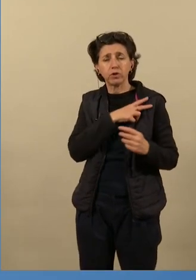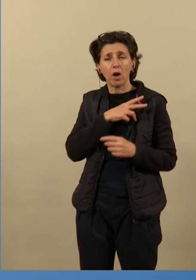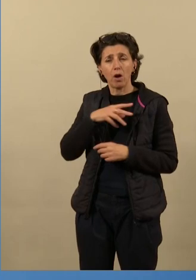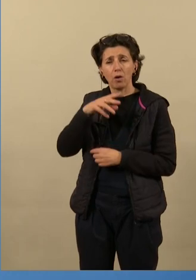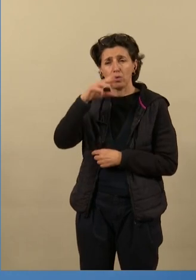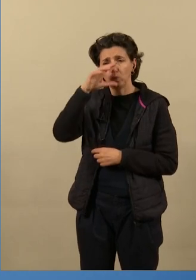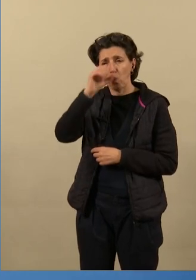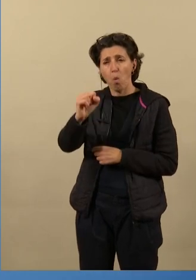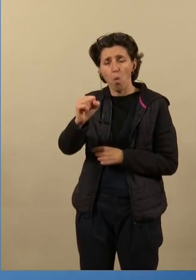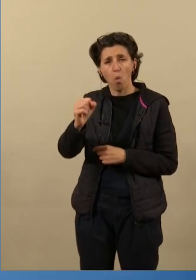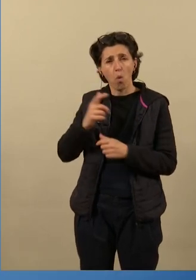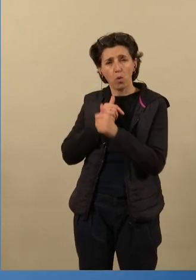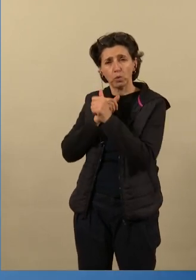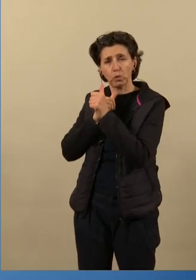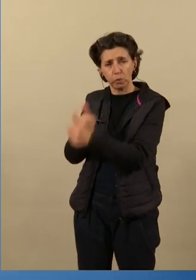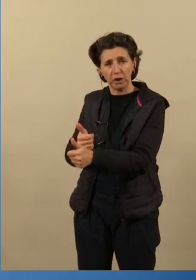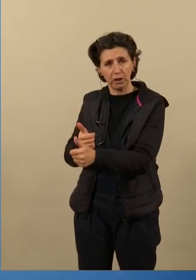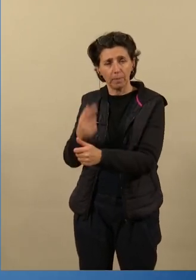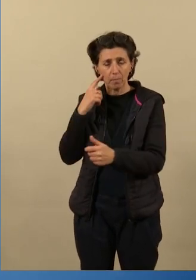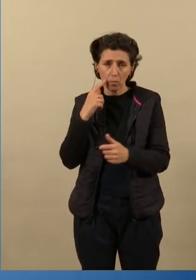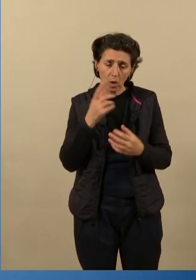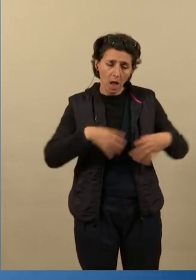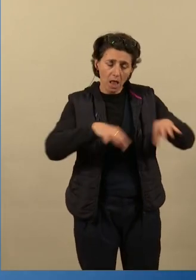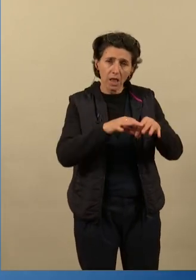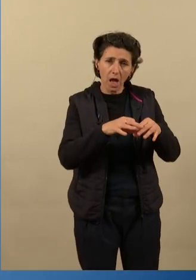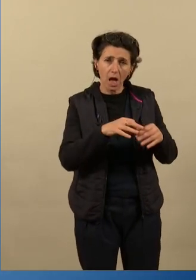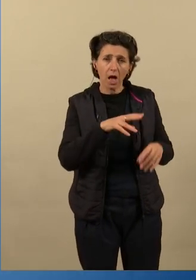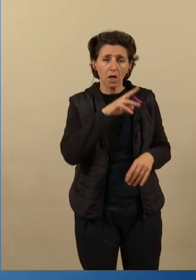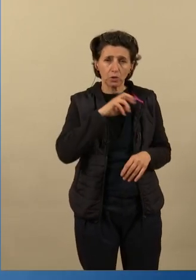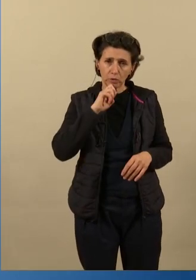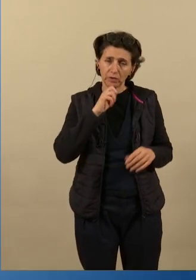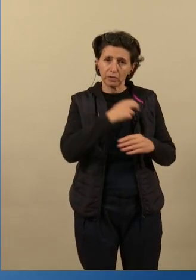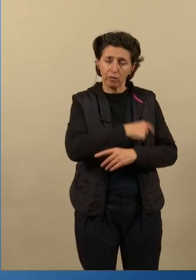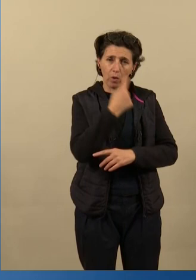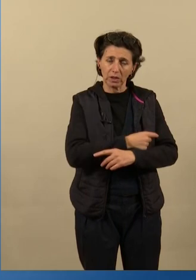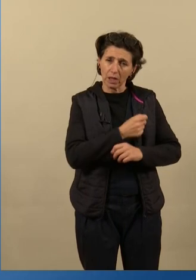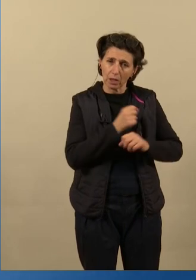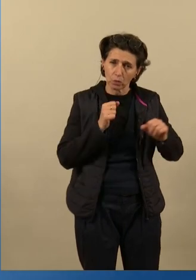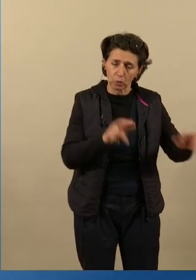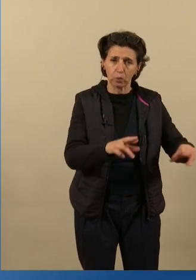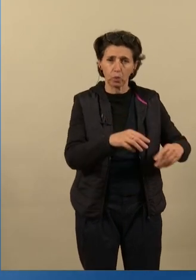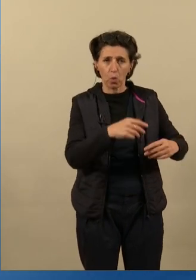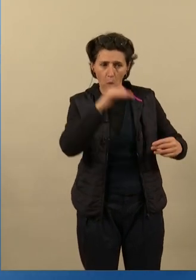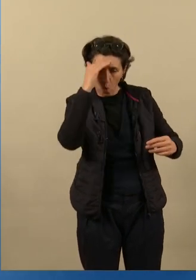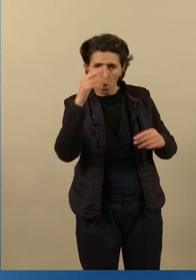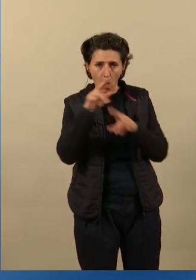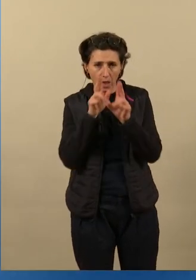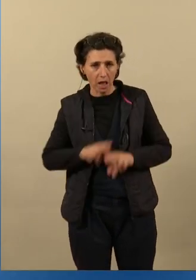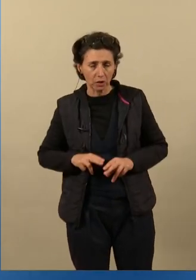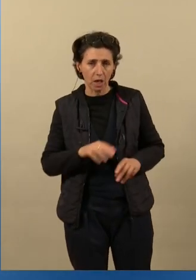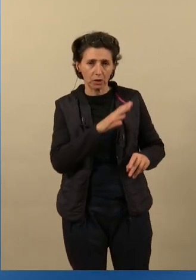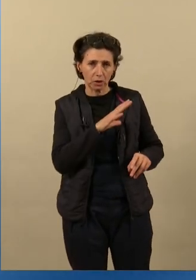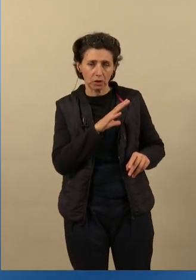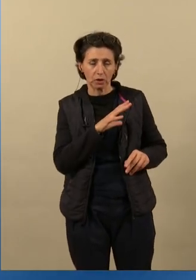juif des frontières sûres et reconnues internationalement au côté d'un État palestinien avec en contrepartie de la